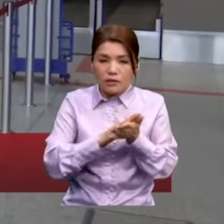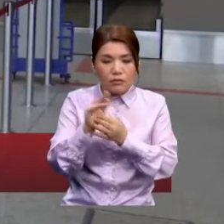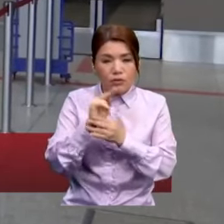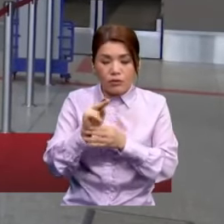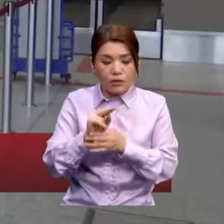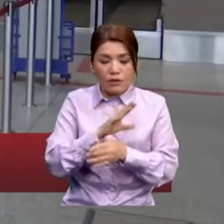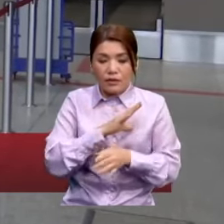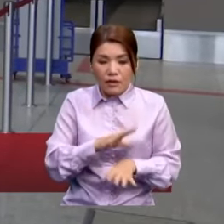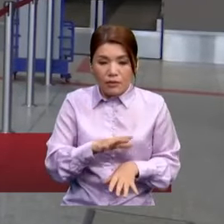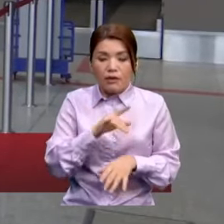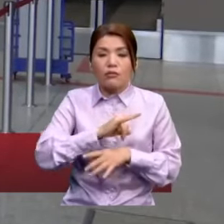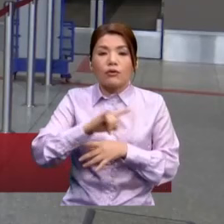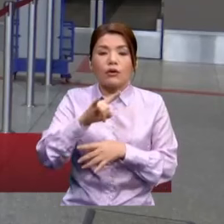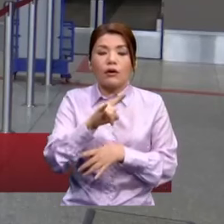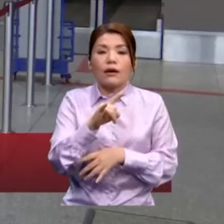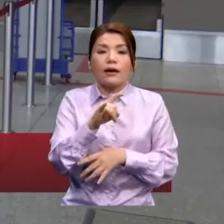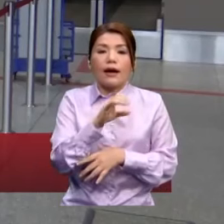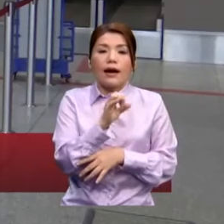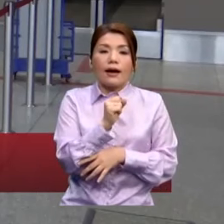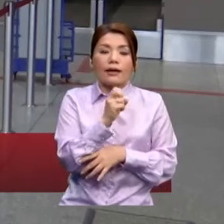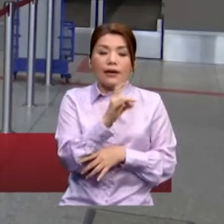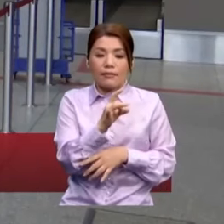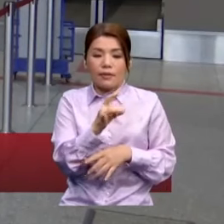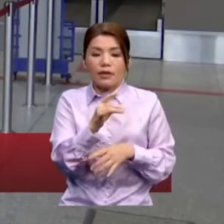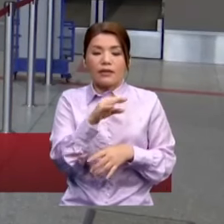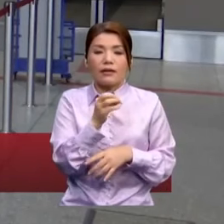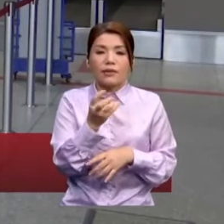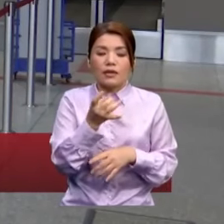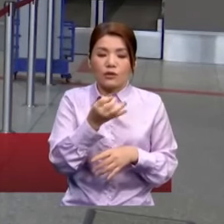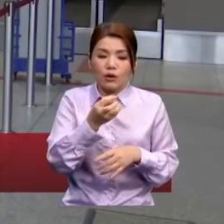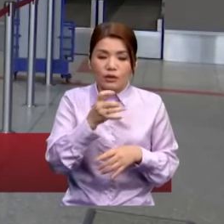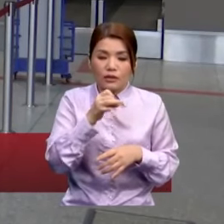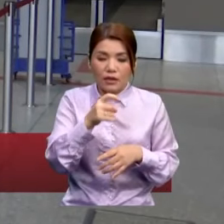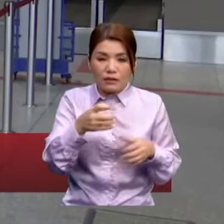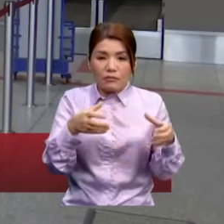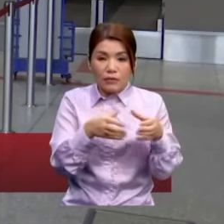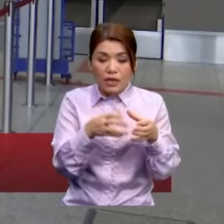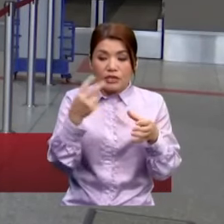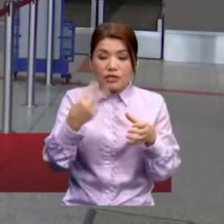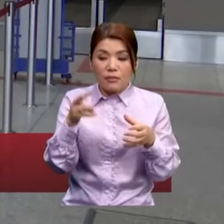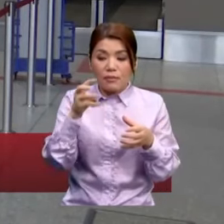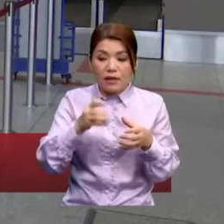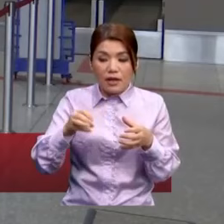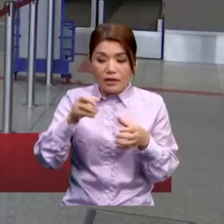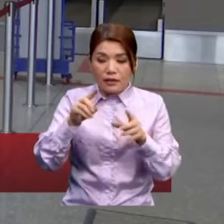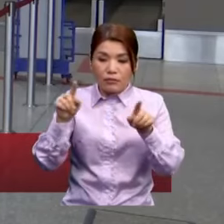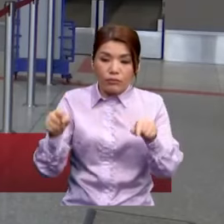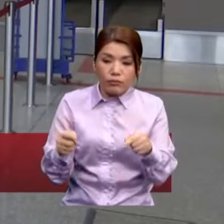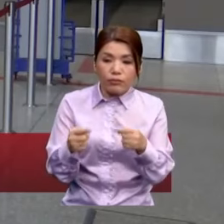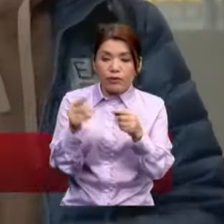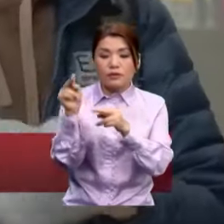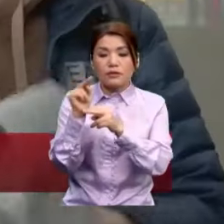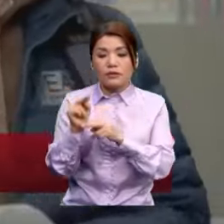бас қаладағы әуежайға Біріккен Араб Әмірліктерінің Терминалс Холдинг компаниясы 20 миллиард теңгеге жаңғарту жұмыстарын